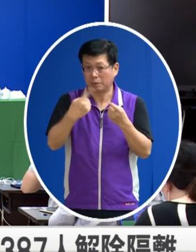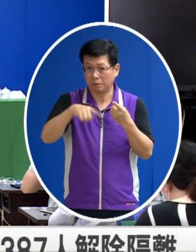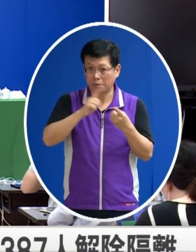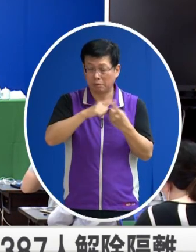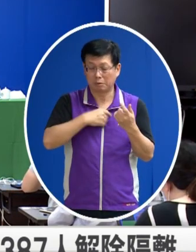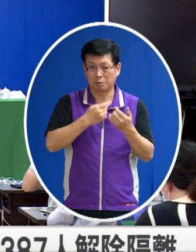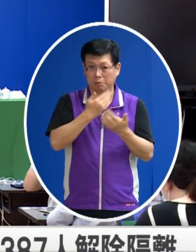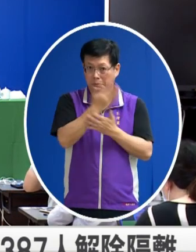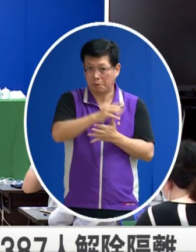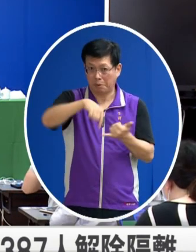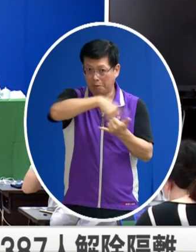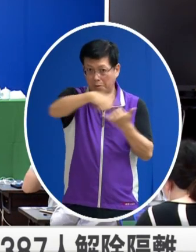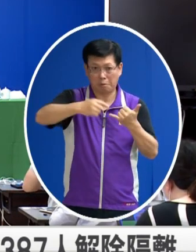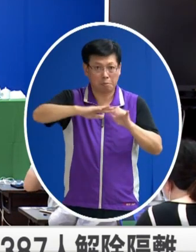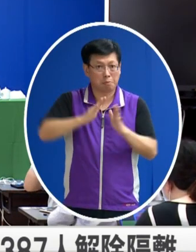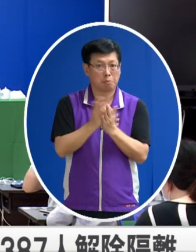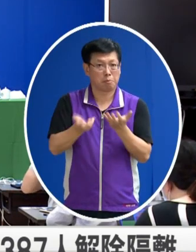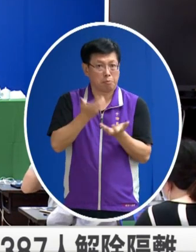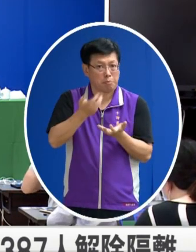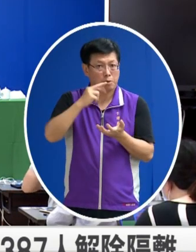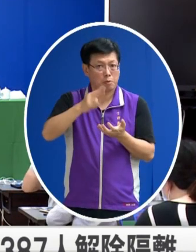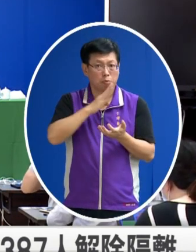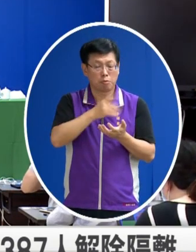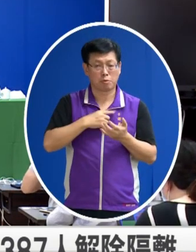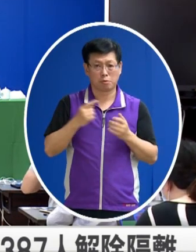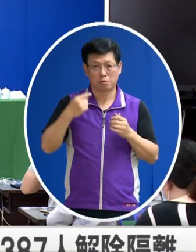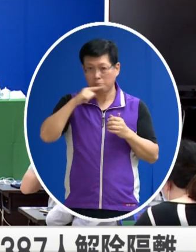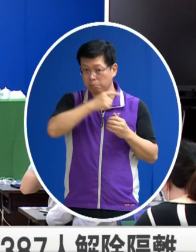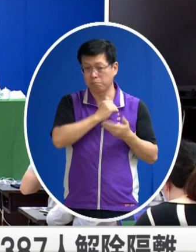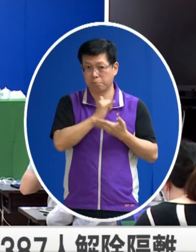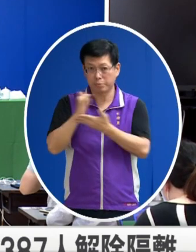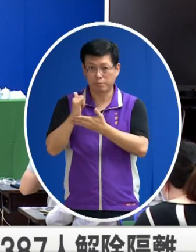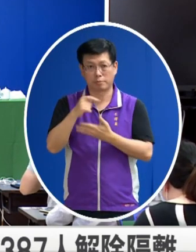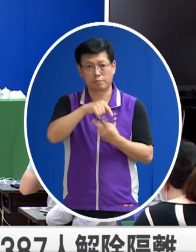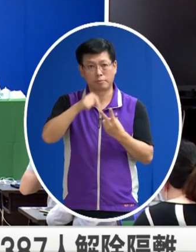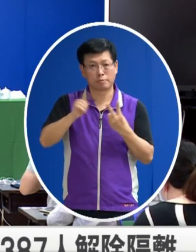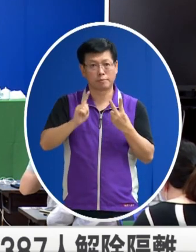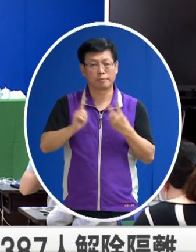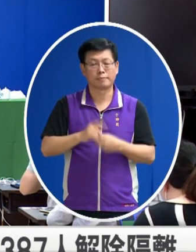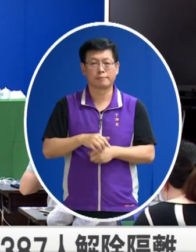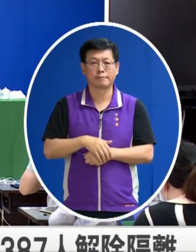好？是要立即火化吗？还是冰存等等其他的方式？谢谢。